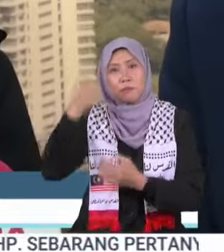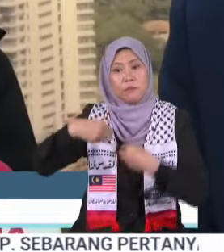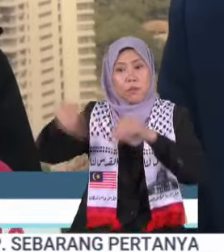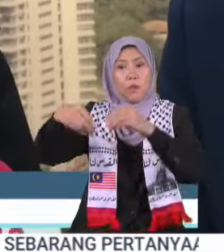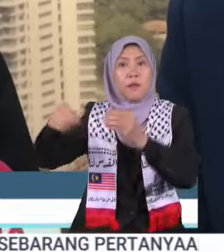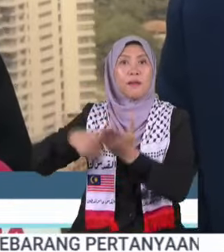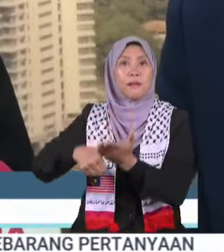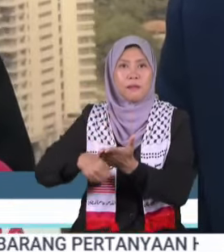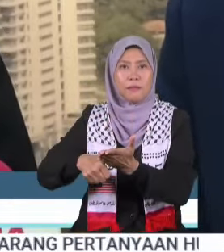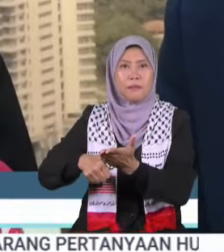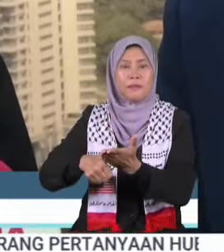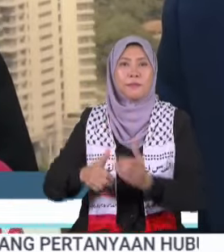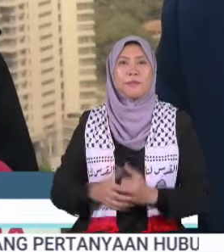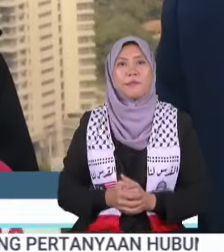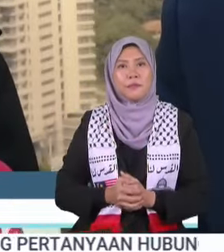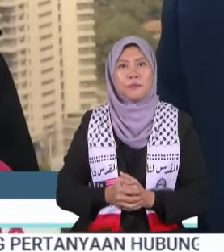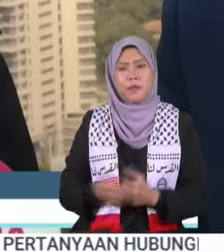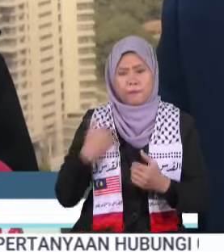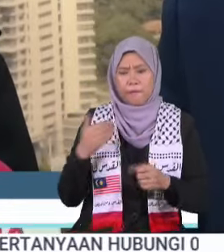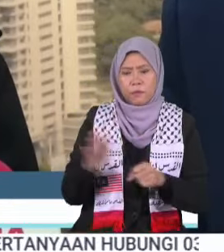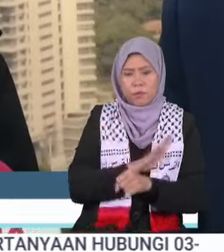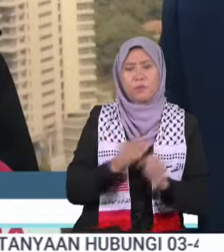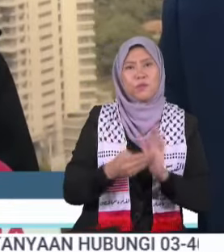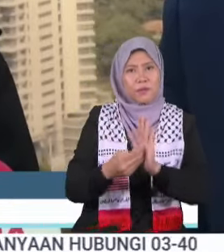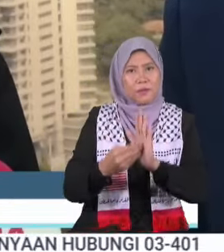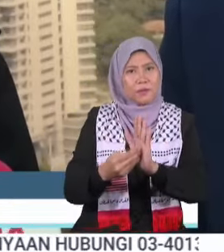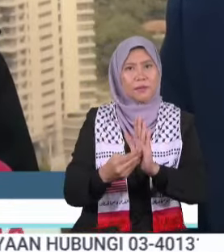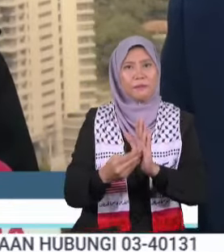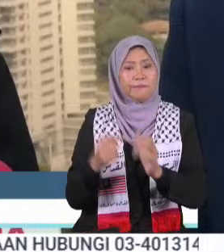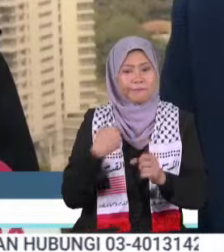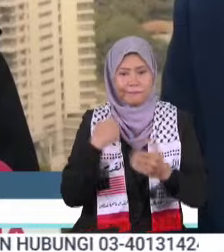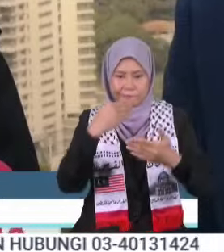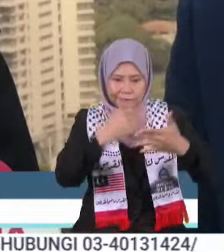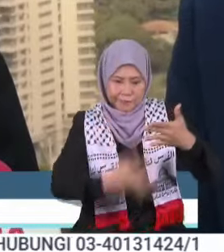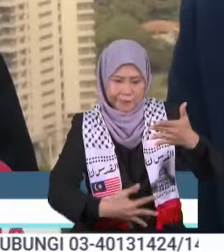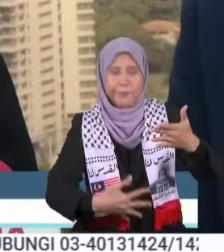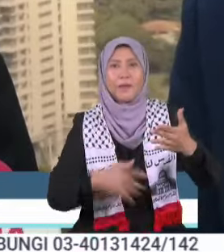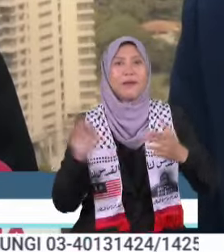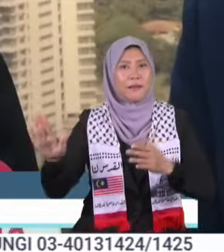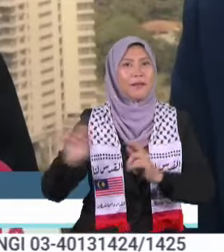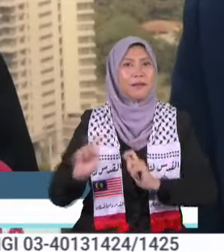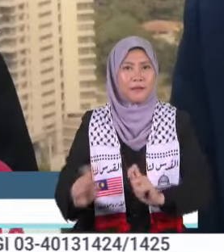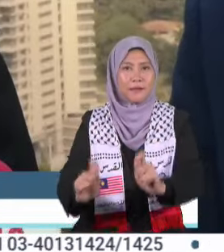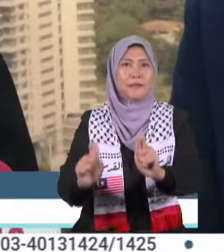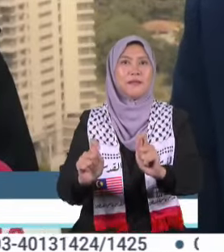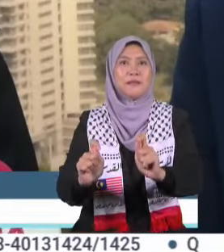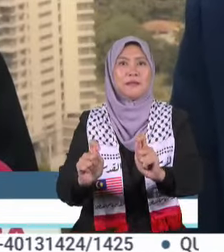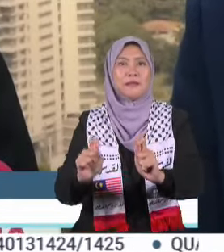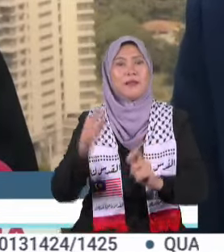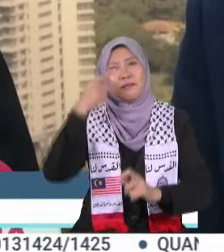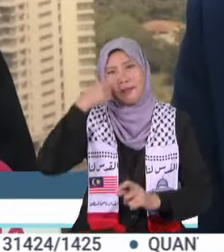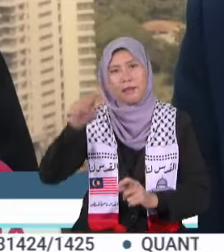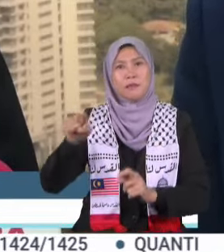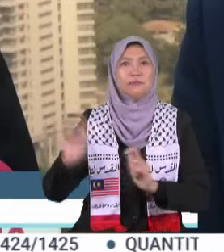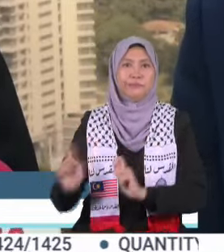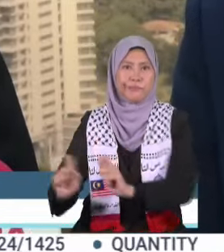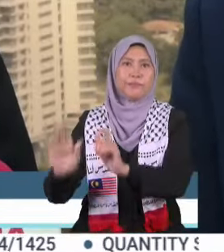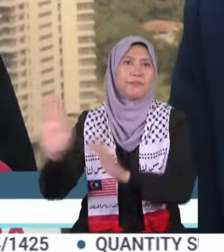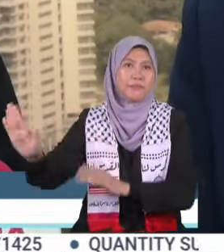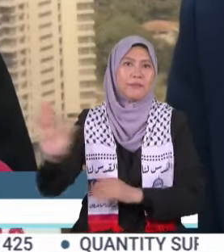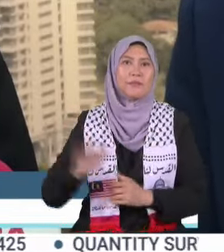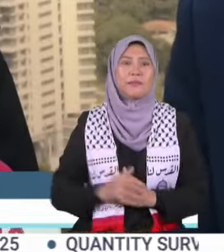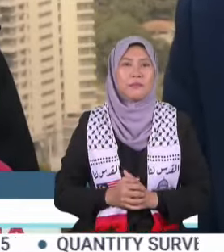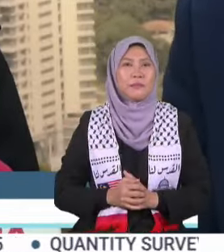Thailand ada mencukup cukup bukti untuk mengambil tindakan ke atas bel biar Thailand ambil